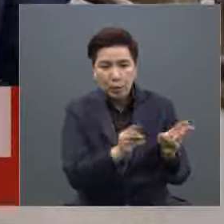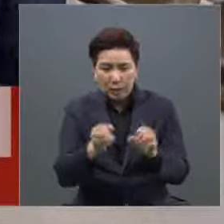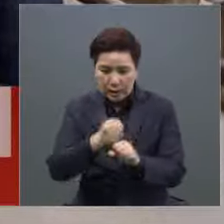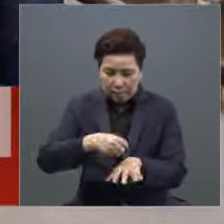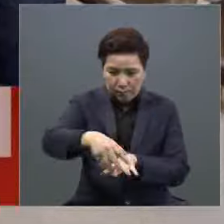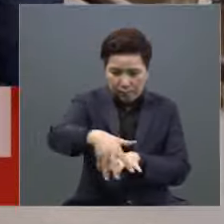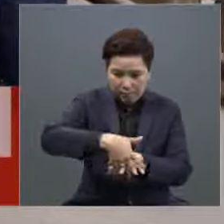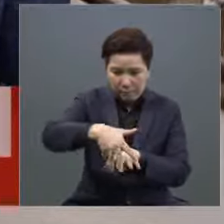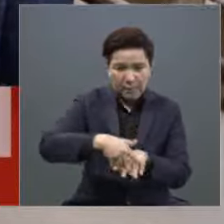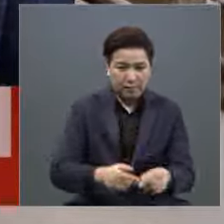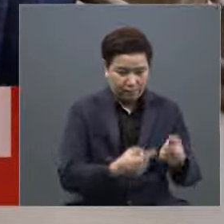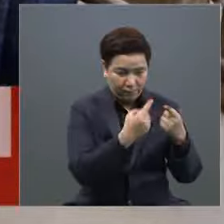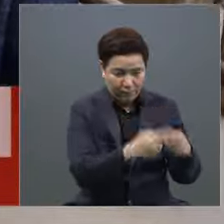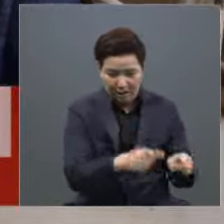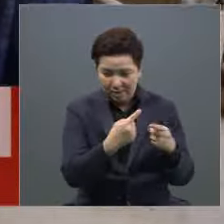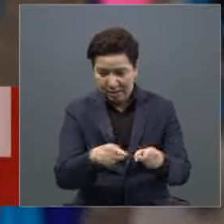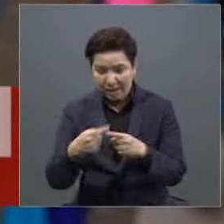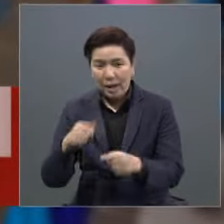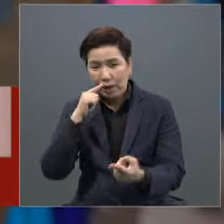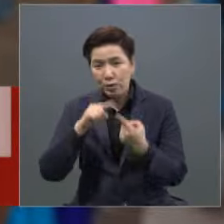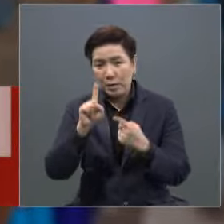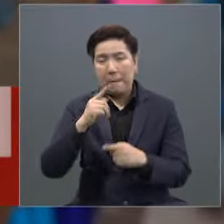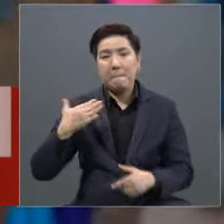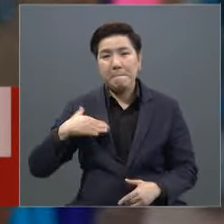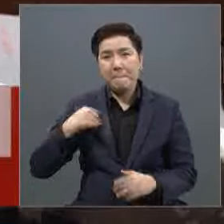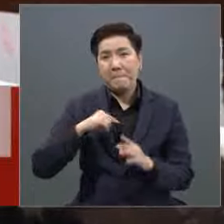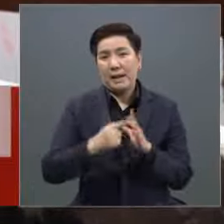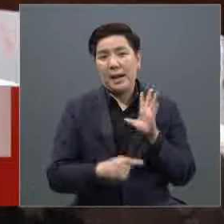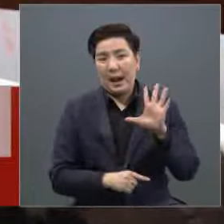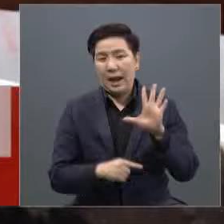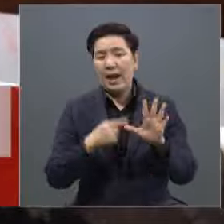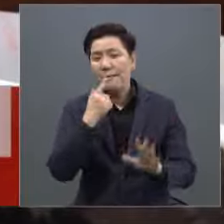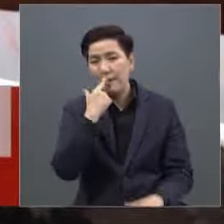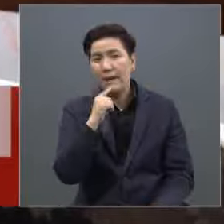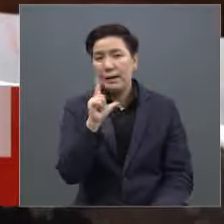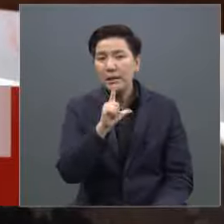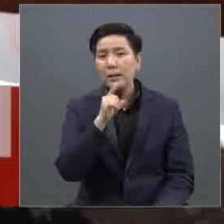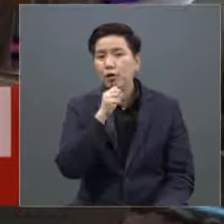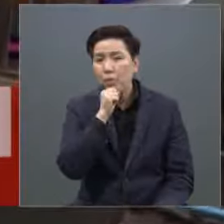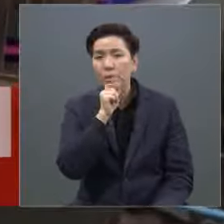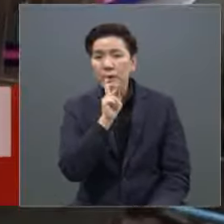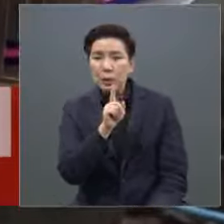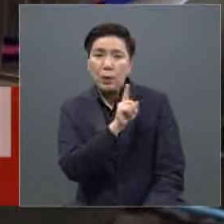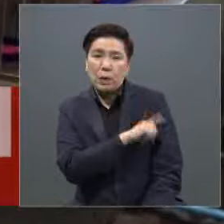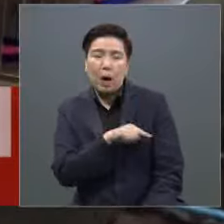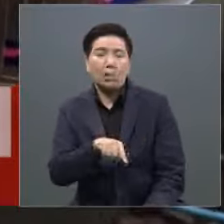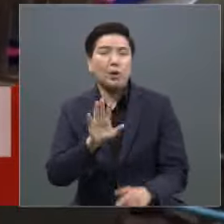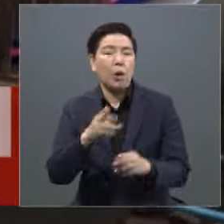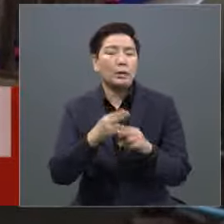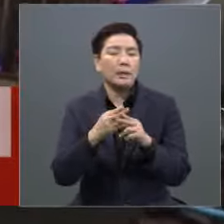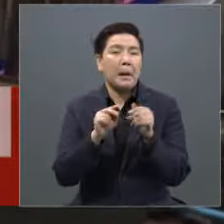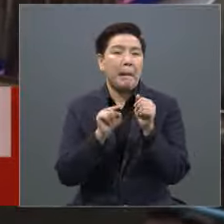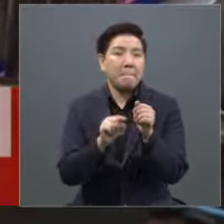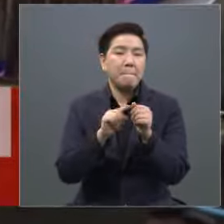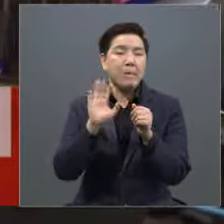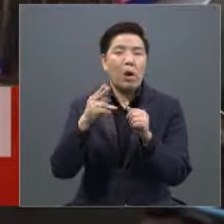ลิตบางขั้นตอนที่แตกต่างกันอย่างเช่นผ้าขาวม้า5สีแดงเหลืองส้มเขียวขาวจากตำบลเนินขามอำเภ